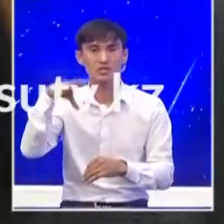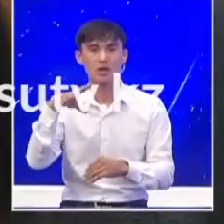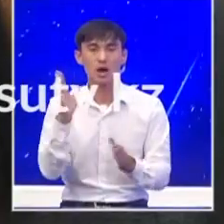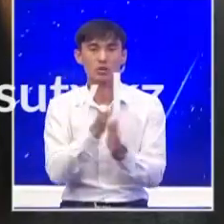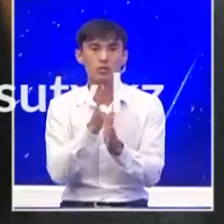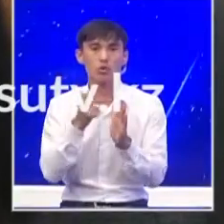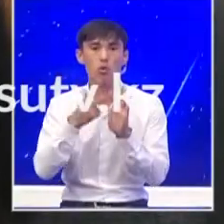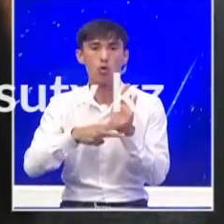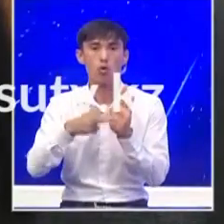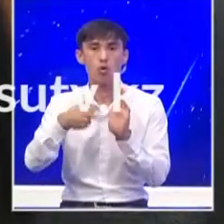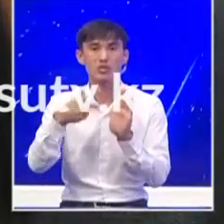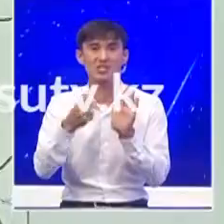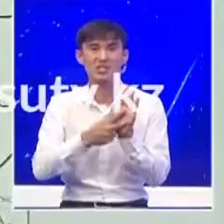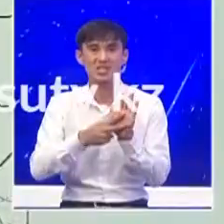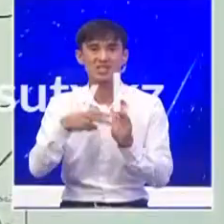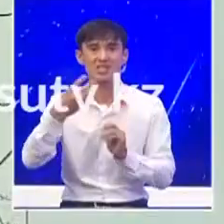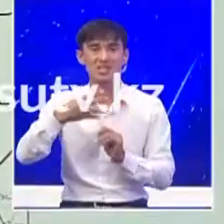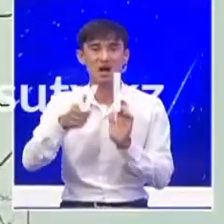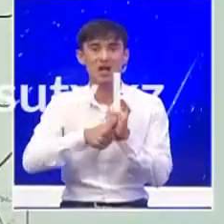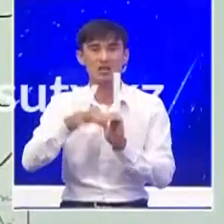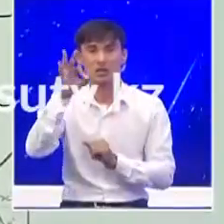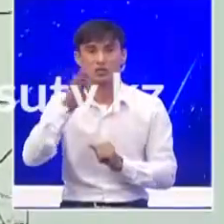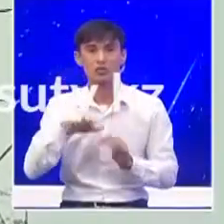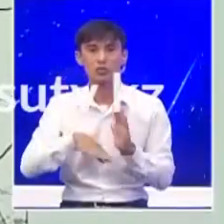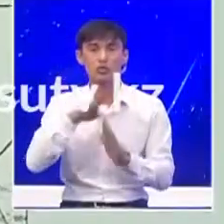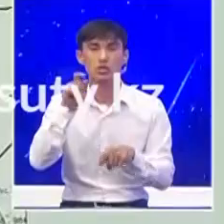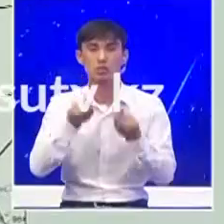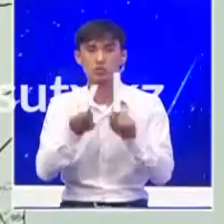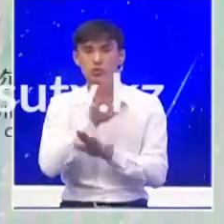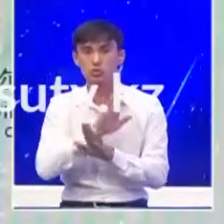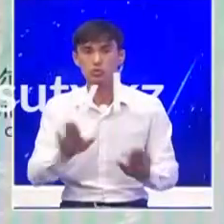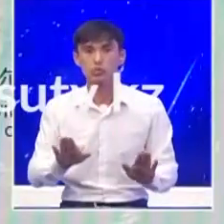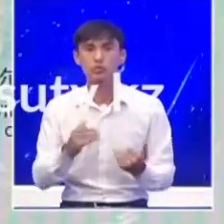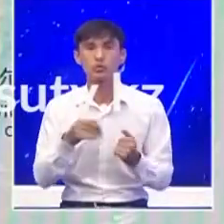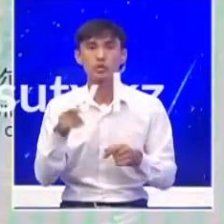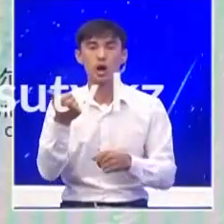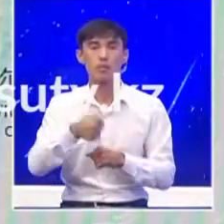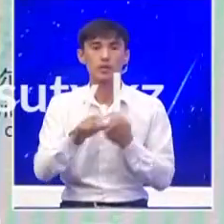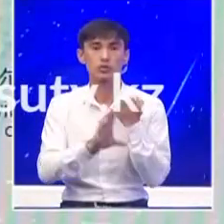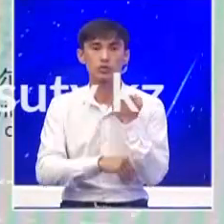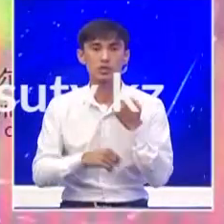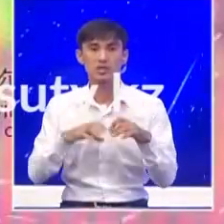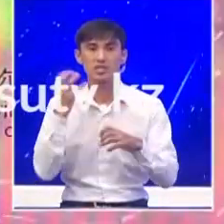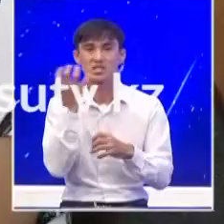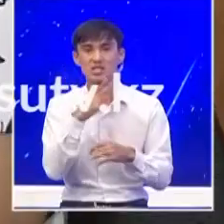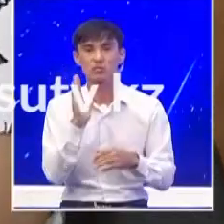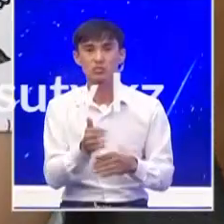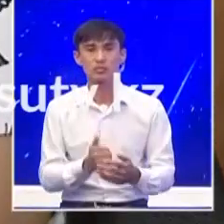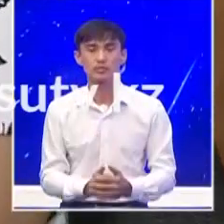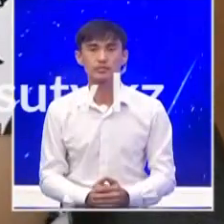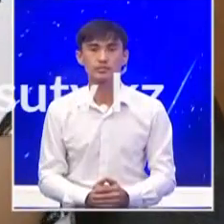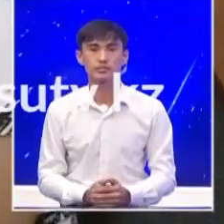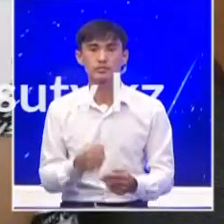күндіз 38-46 градусқа дейін көтеріледі. Жауын шашын болмайды. Ал облысымызда апта соңына дейін ыстық сақталады екен.